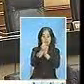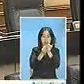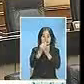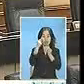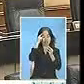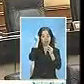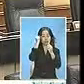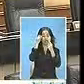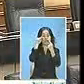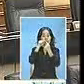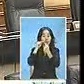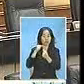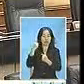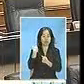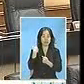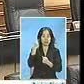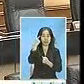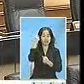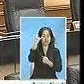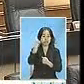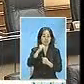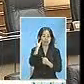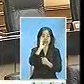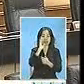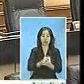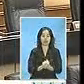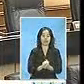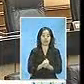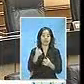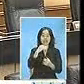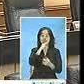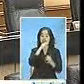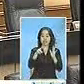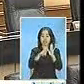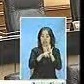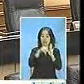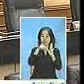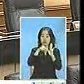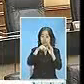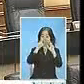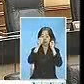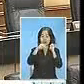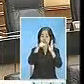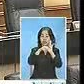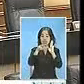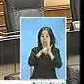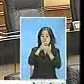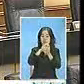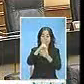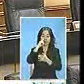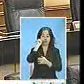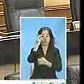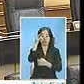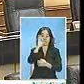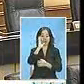งกันเพื่อไม่ให้เราเกิดความเข้าใจผิดแล้วถ้าเราจะห้ามตรงนี้เนี่ยไม่ให้เป็นแล้วเป็นอีก